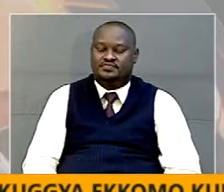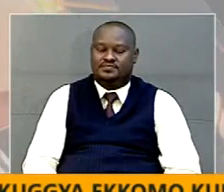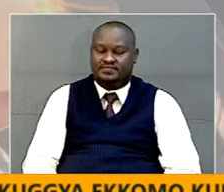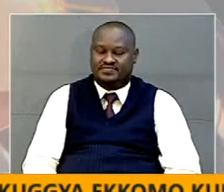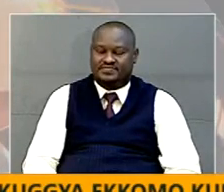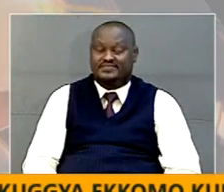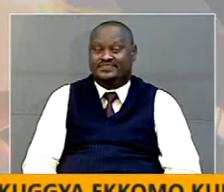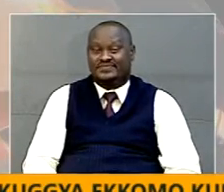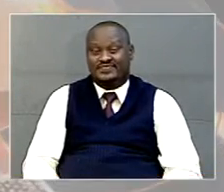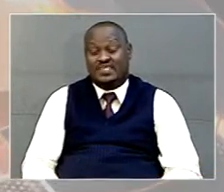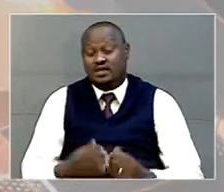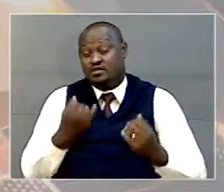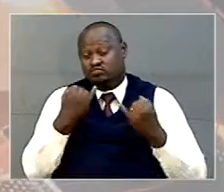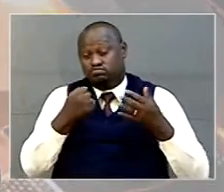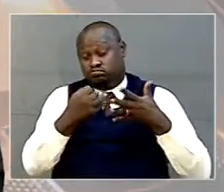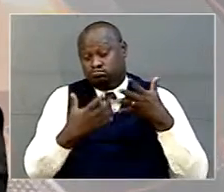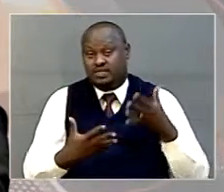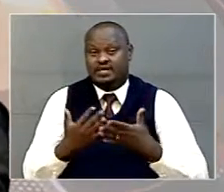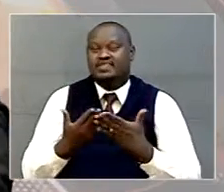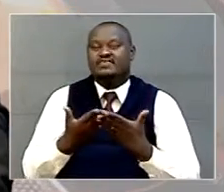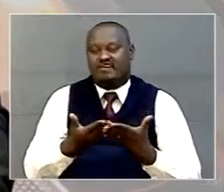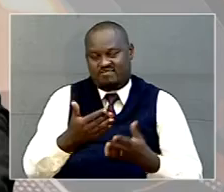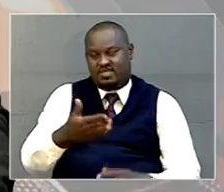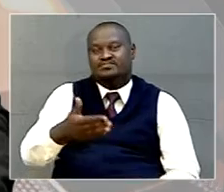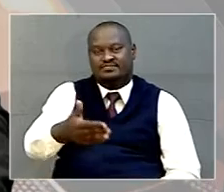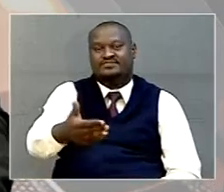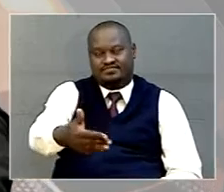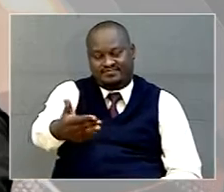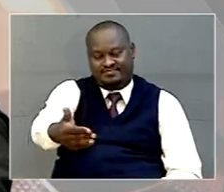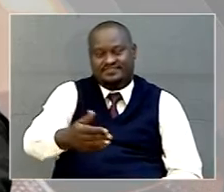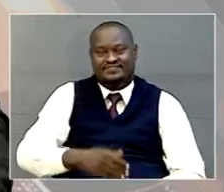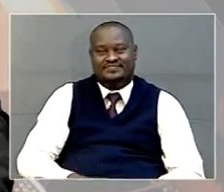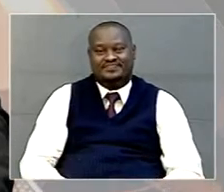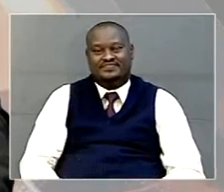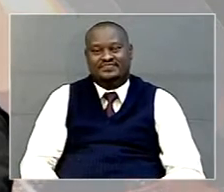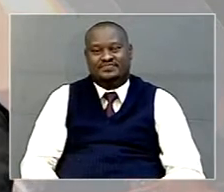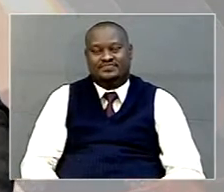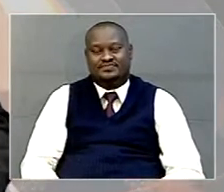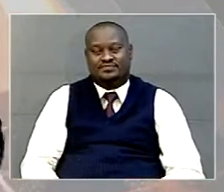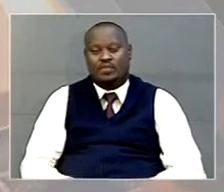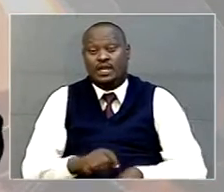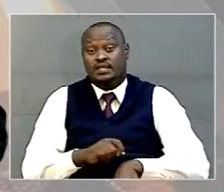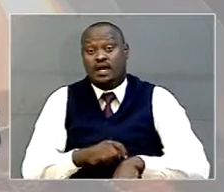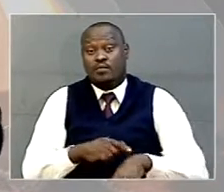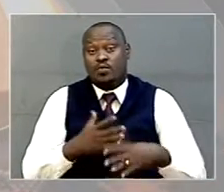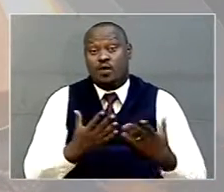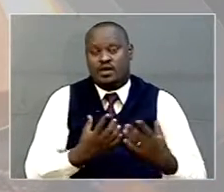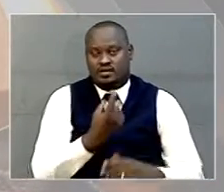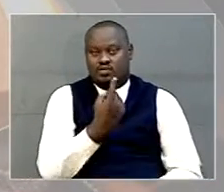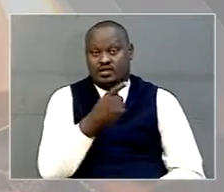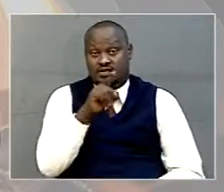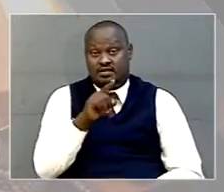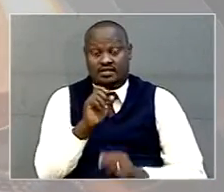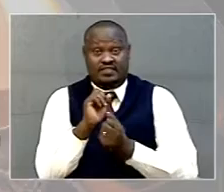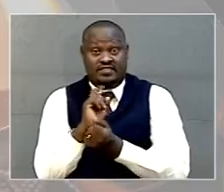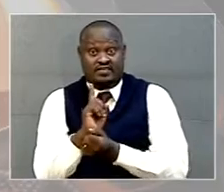Kali, biebio no, hivi singa utu jakuwa tubikuwa maulire gafe, agana didida, hivi jio kubira ni malobozi. Dachika na zukunkiza kuwela kumine emu zezaka ita kusawa,